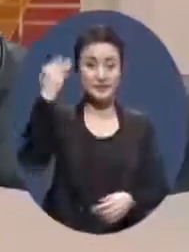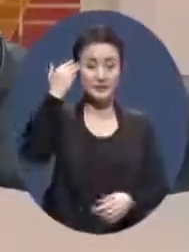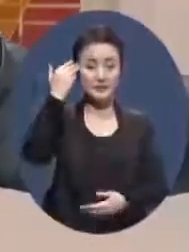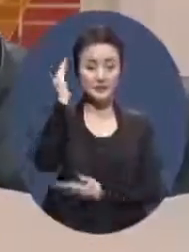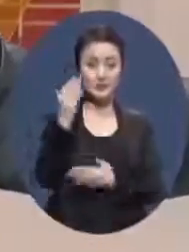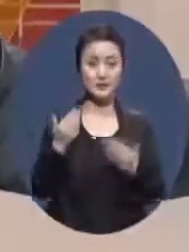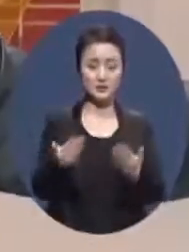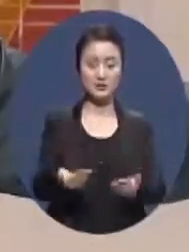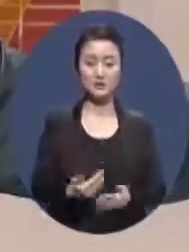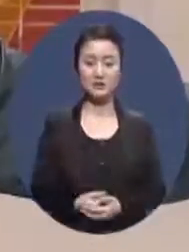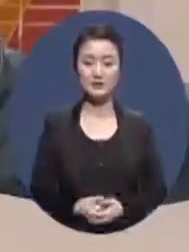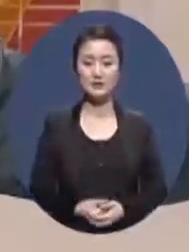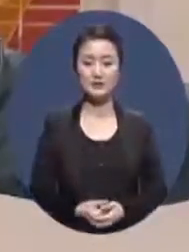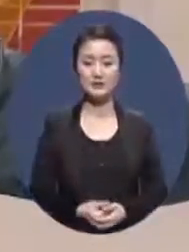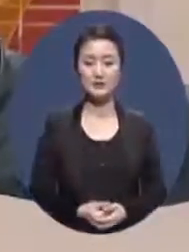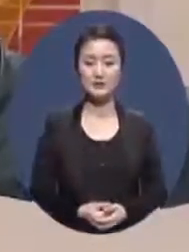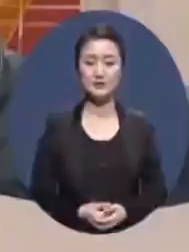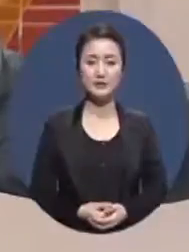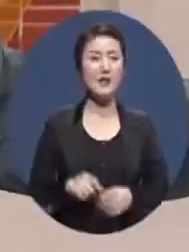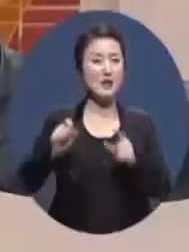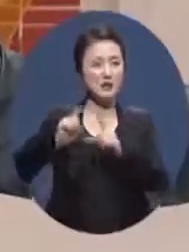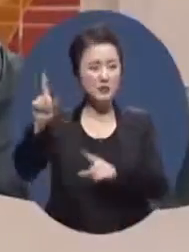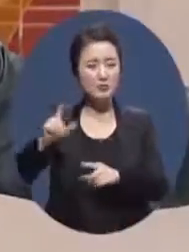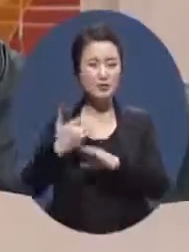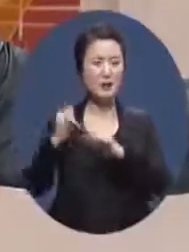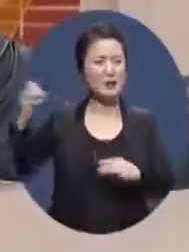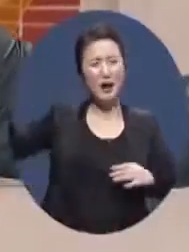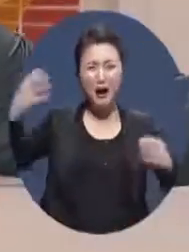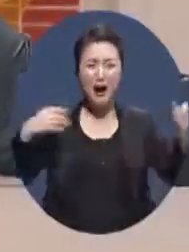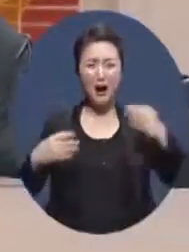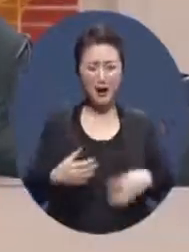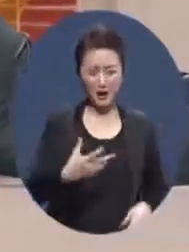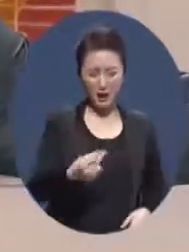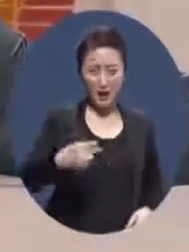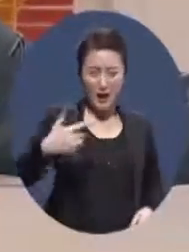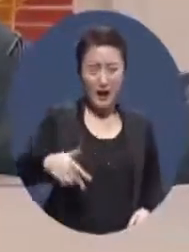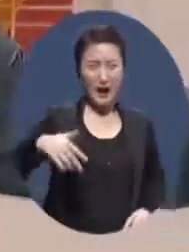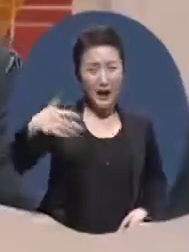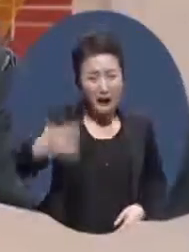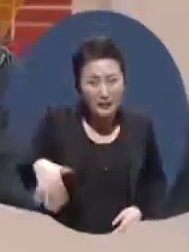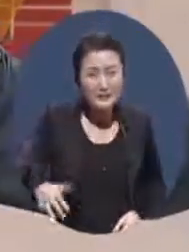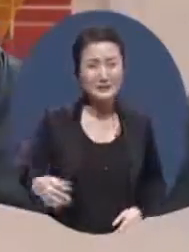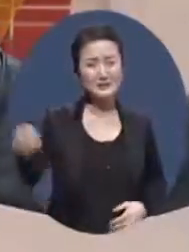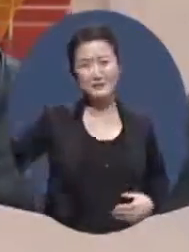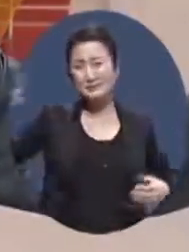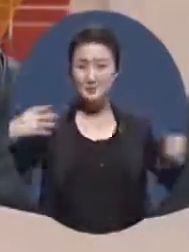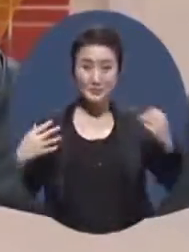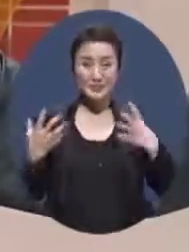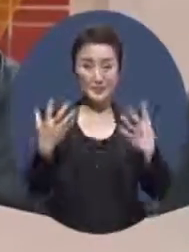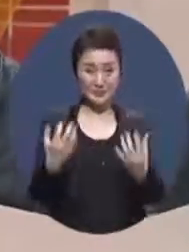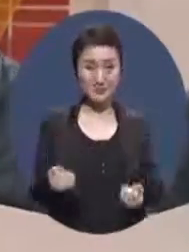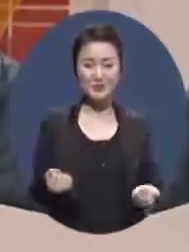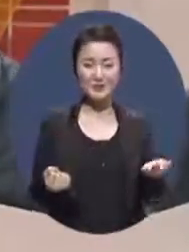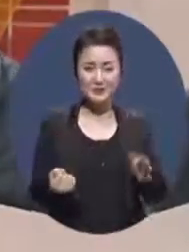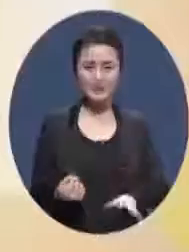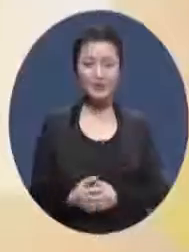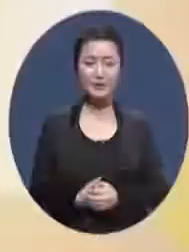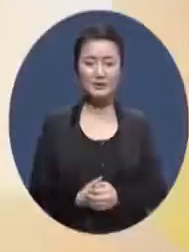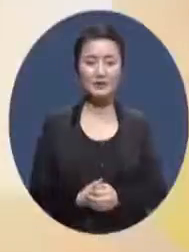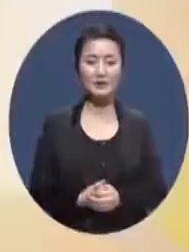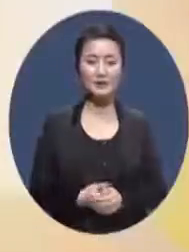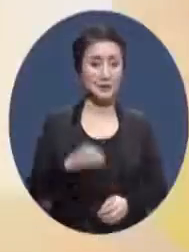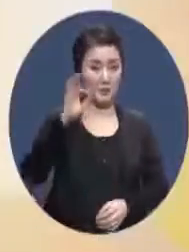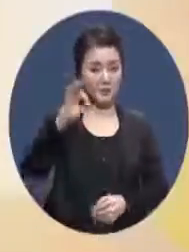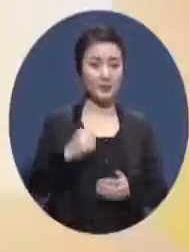이게 사람들이 뭐 대소변 아직도 못 가리니 이런 이야기 하시잖아요. 근데 다른 발달에 큰 문제가 없다면 좀 기다리셔도 됩니다. 네.